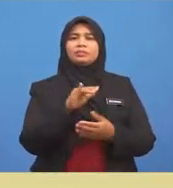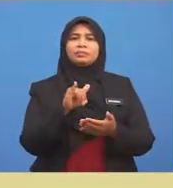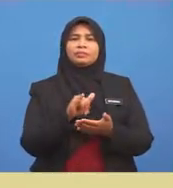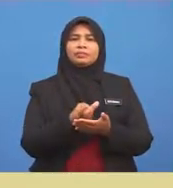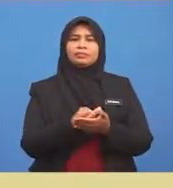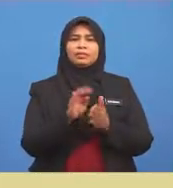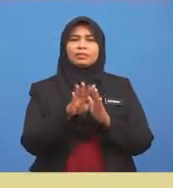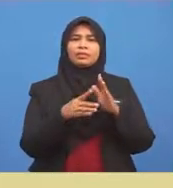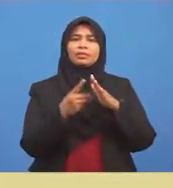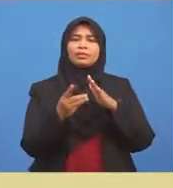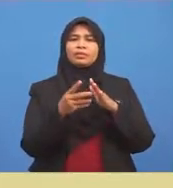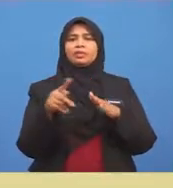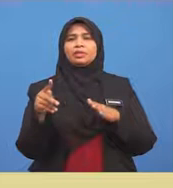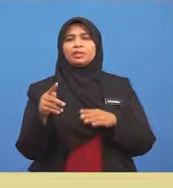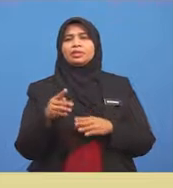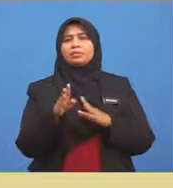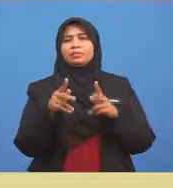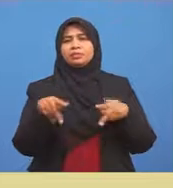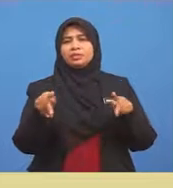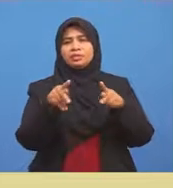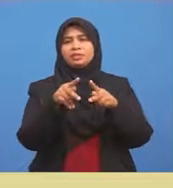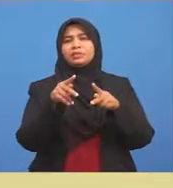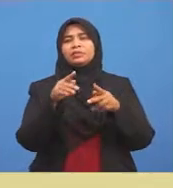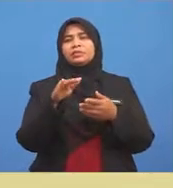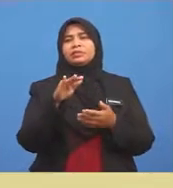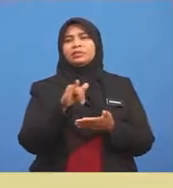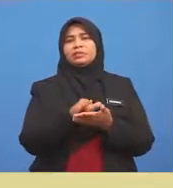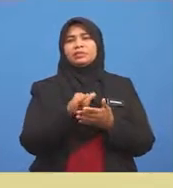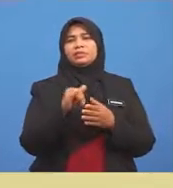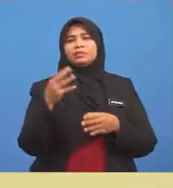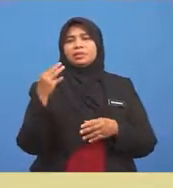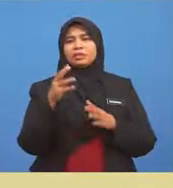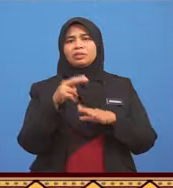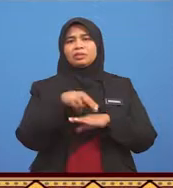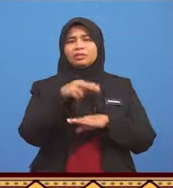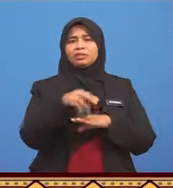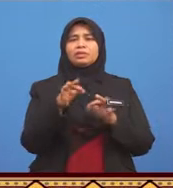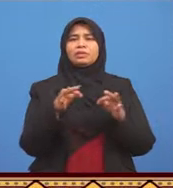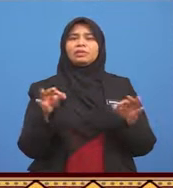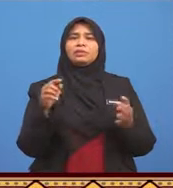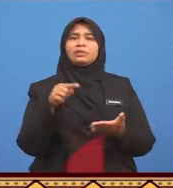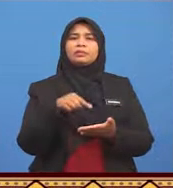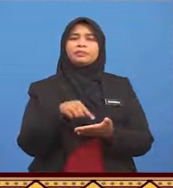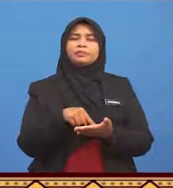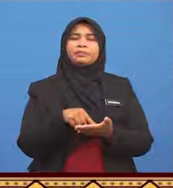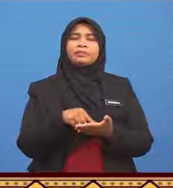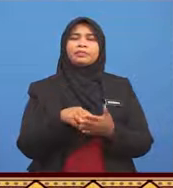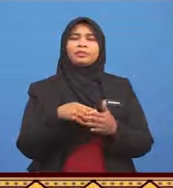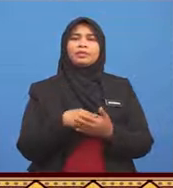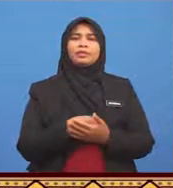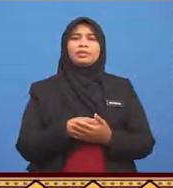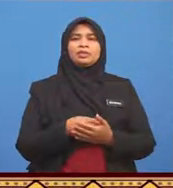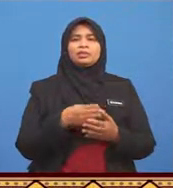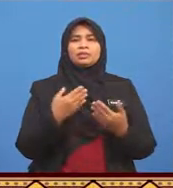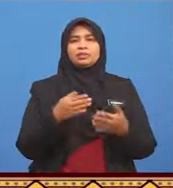tersebut, maka turunlah ayat 5 hingga 6 surah An-Nisa ini. Baiklah, Ustazah akan